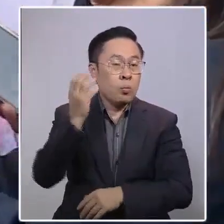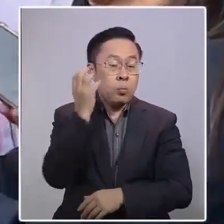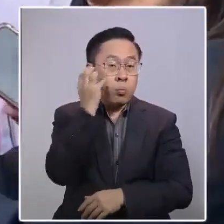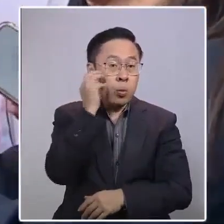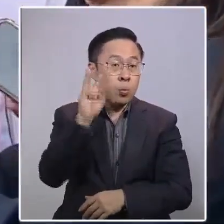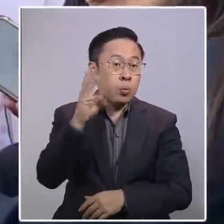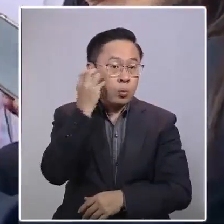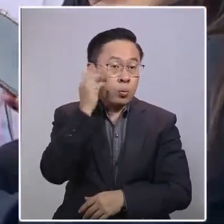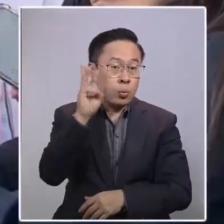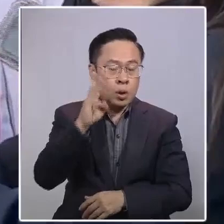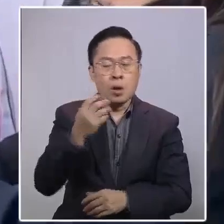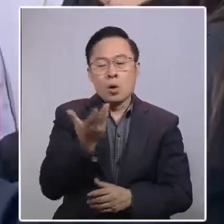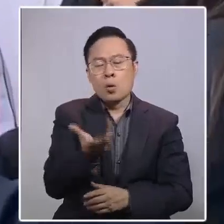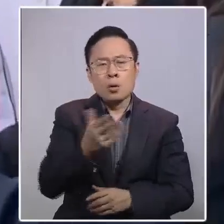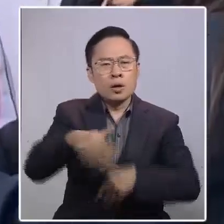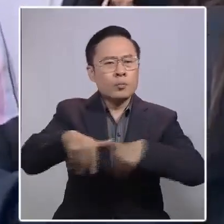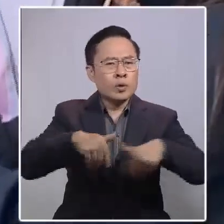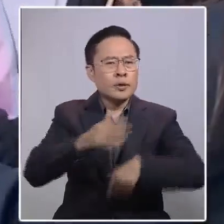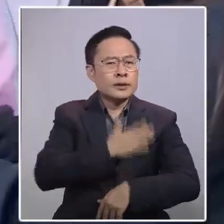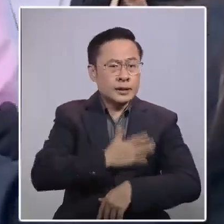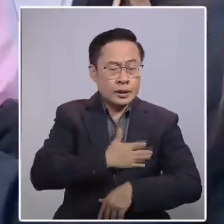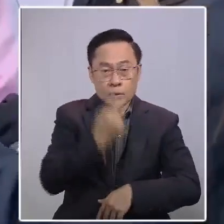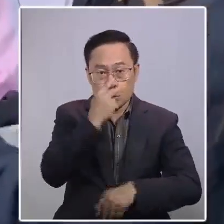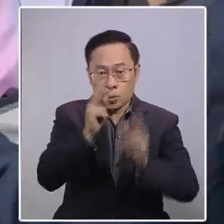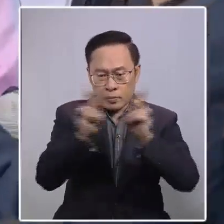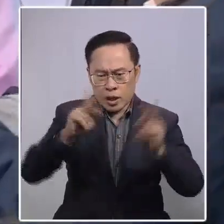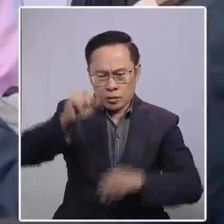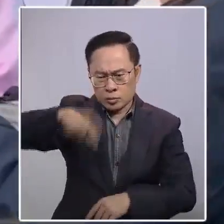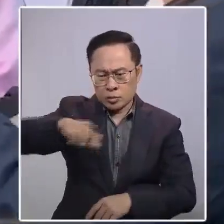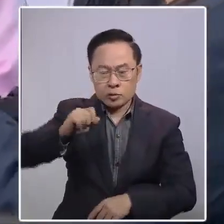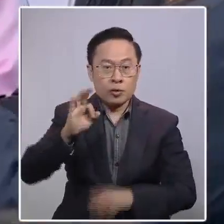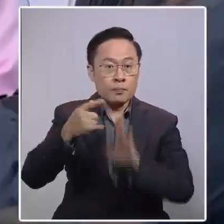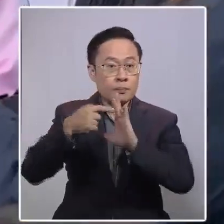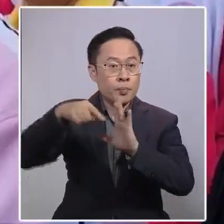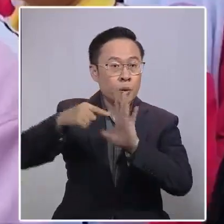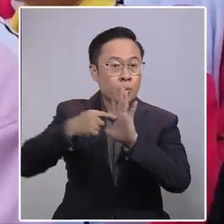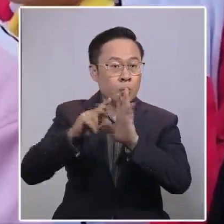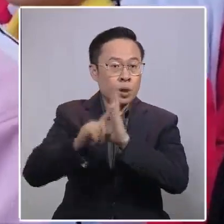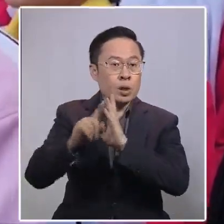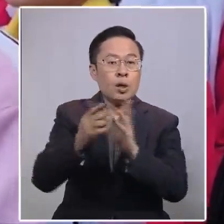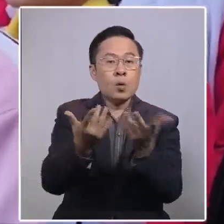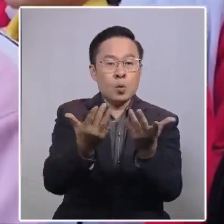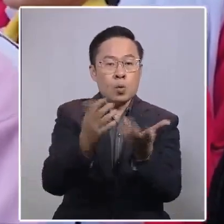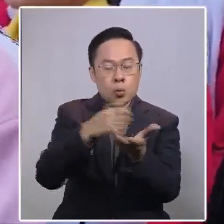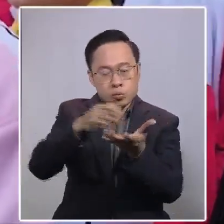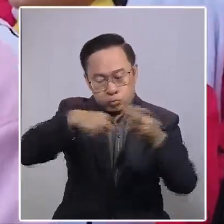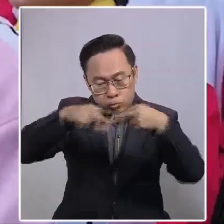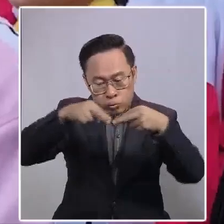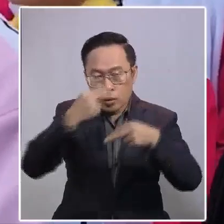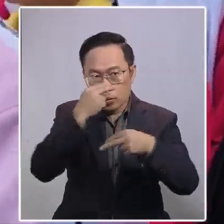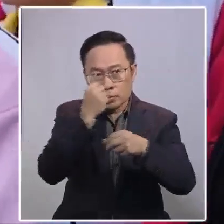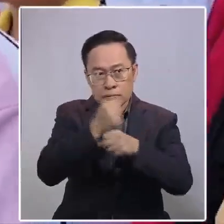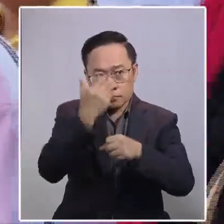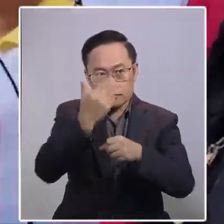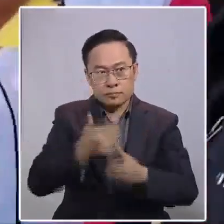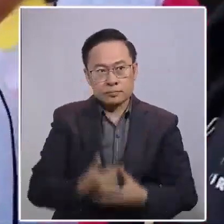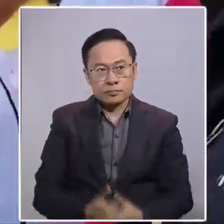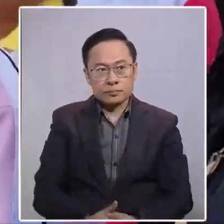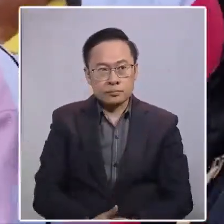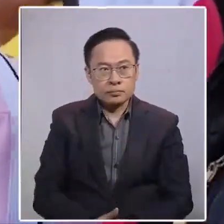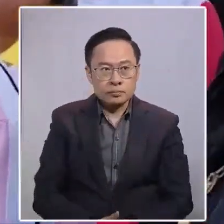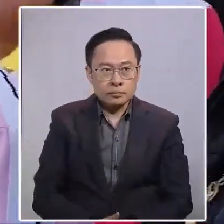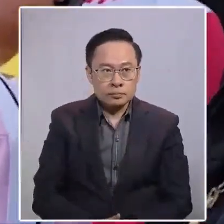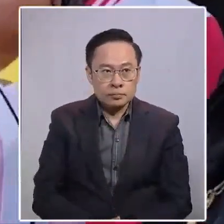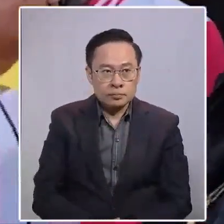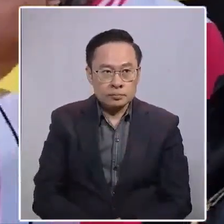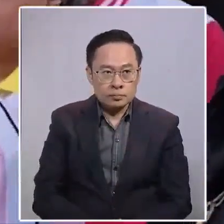ารณ์นโยบายซอฟต์พาวเวอร์ใจเย็นๆโดยให้คณะกรรมการทำงานก่อนเชื่อว่าผลงานจะออกมาช่วยลบคำครหาทางนี้พม.นั้นเต